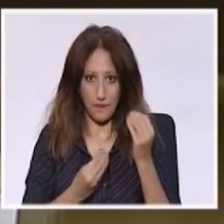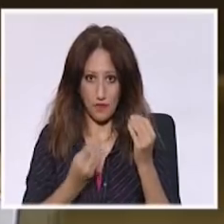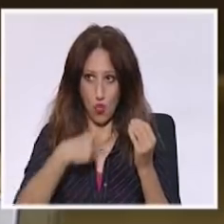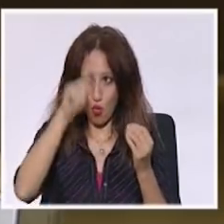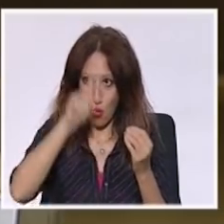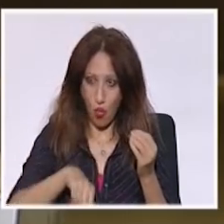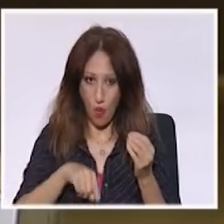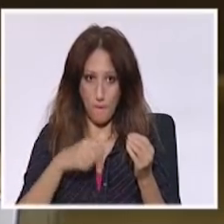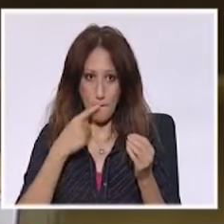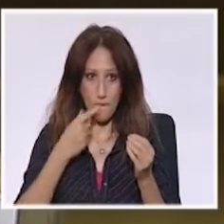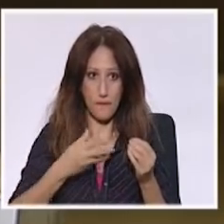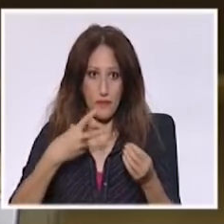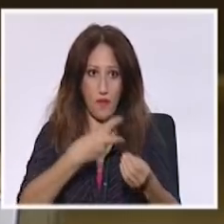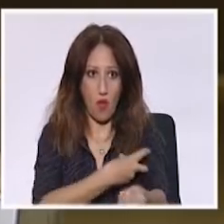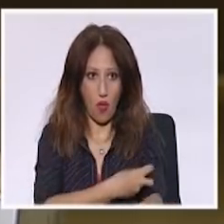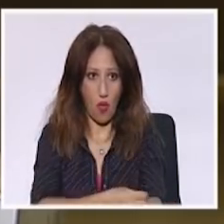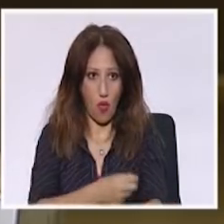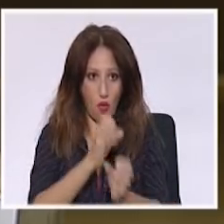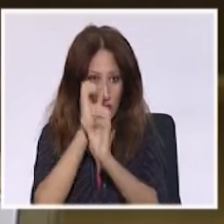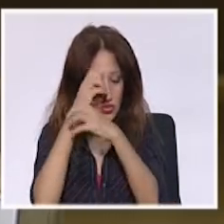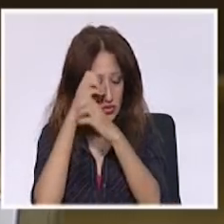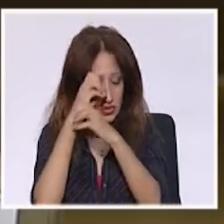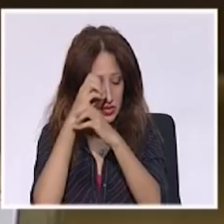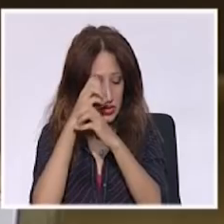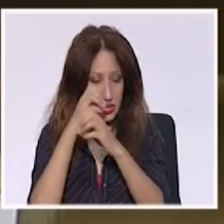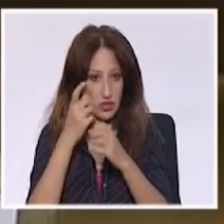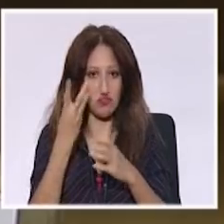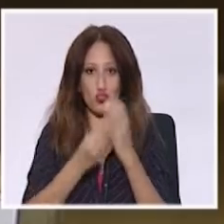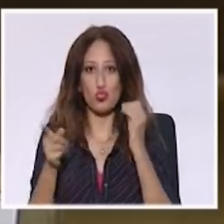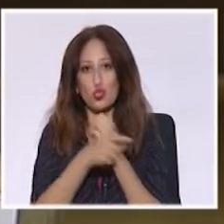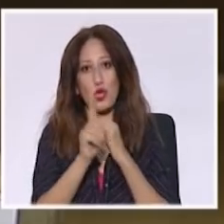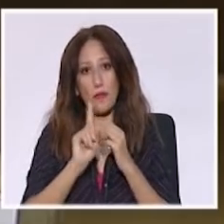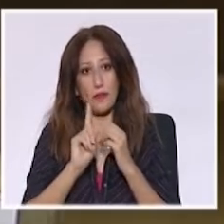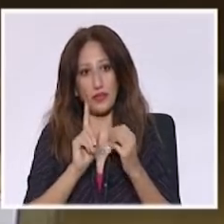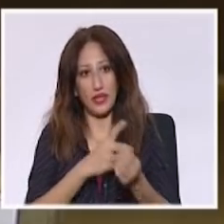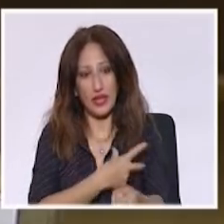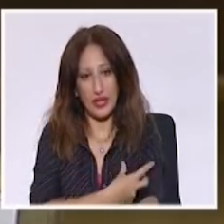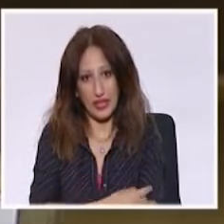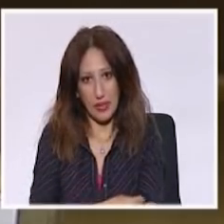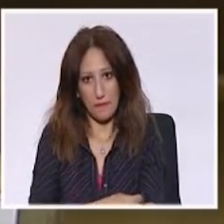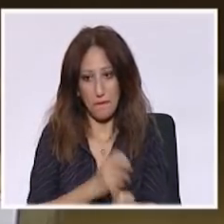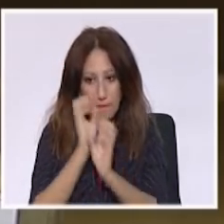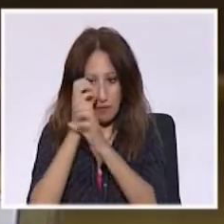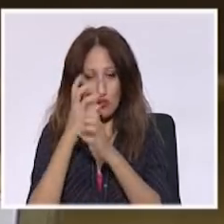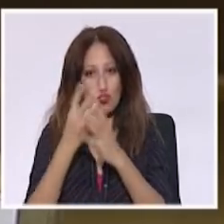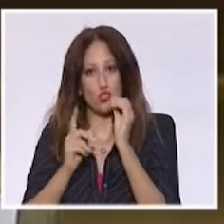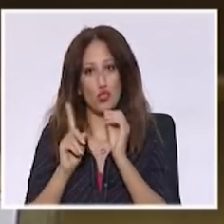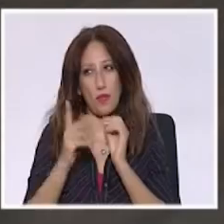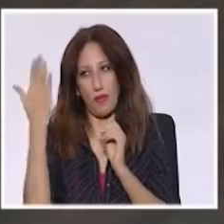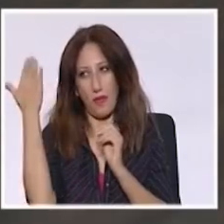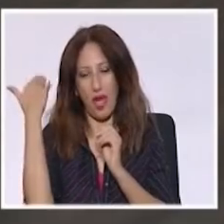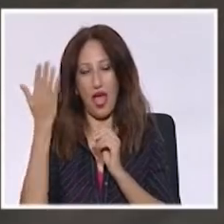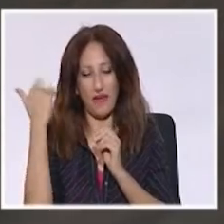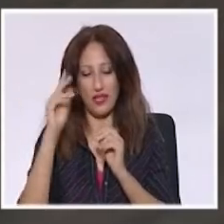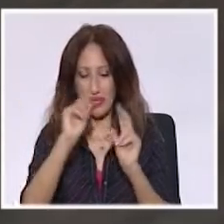ونفس السنه عمل دي ان اي وطلعت معايا في البرنامج ده من سنه، ما طلعش ابنها. وبعدين اظن انتوا فاكرين الفقره، الناس